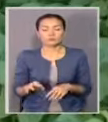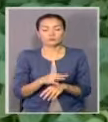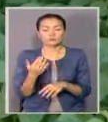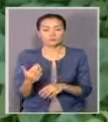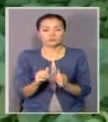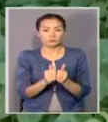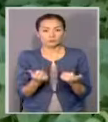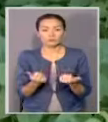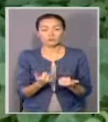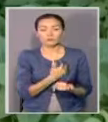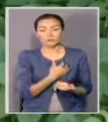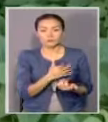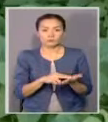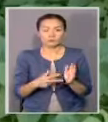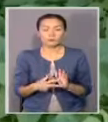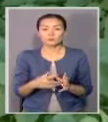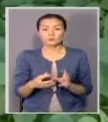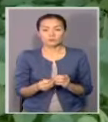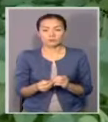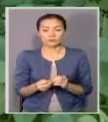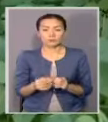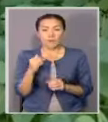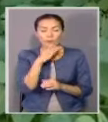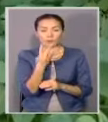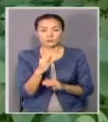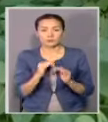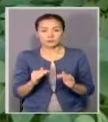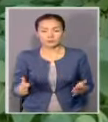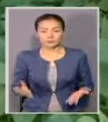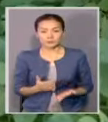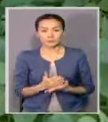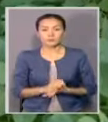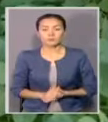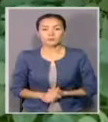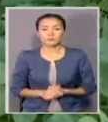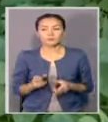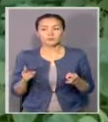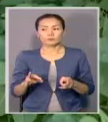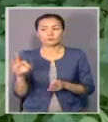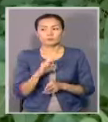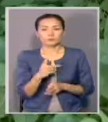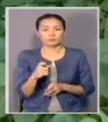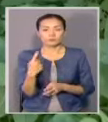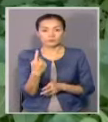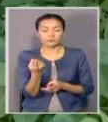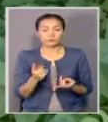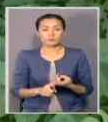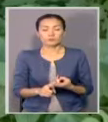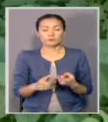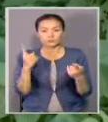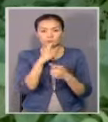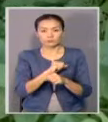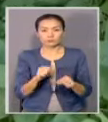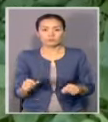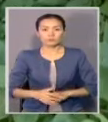зайыптылар ажырасу процесінде болған, орталарында 4 балалары бар. Өзге ақпарат қылмыстық процестік кодекстің 201-ші бабына сәйкес